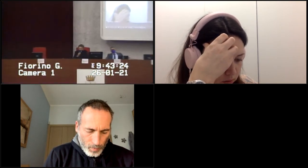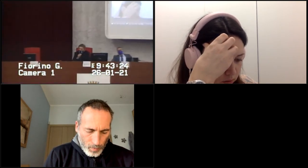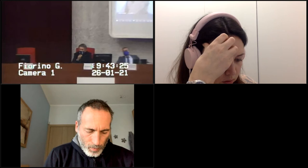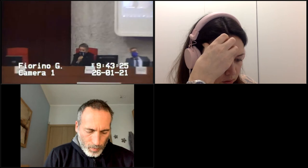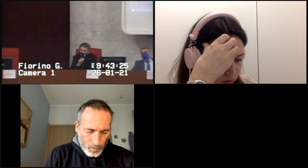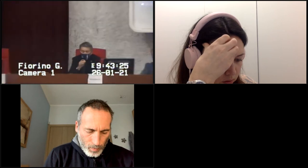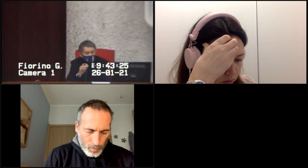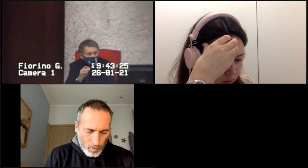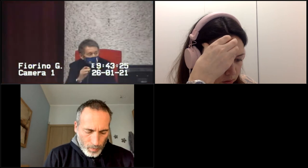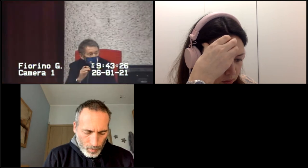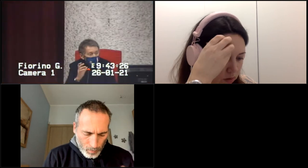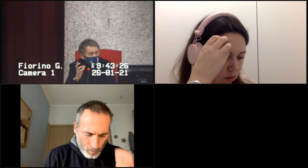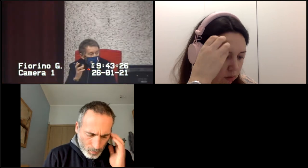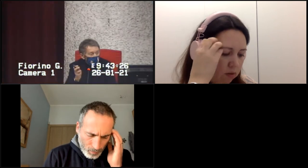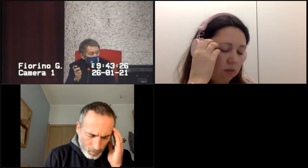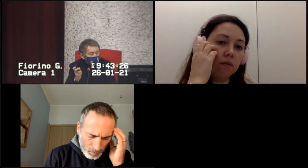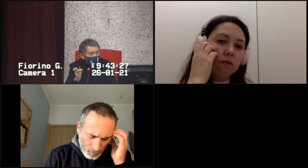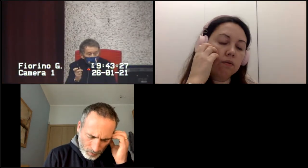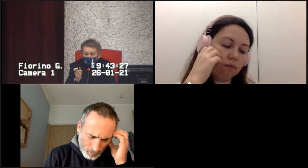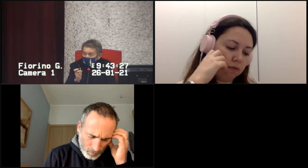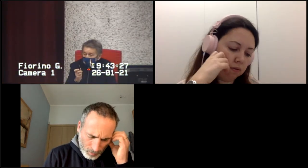Ci sono altri interventi?